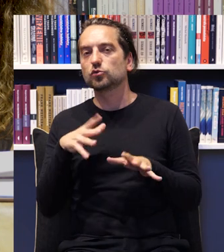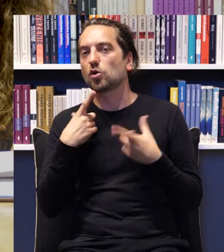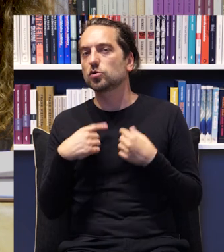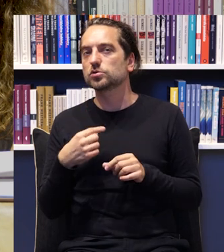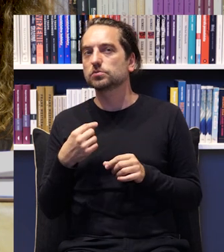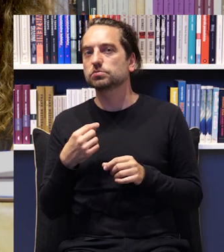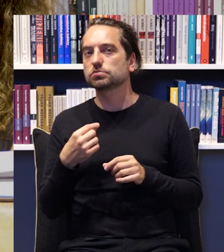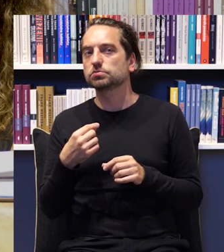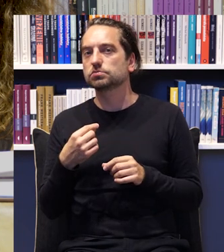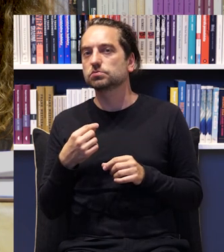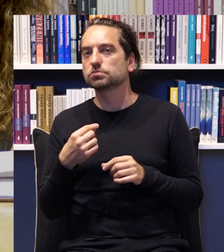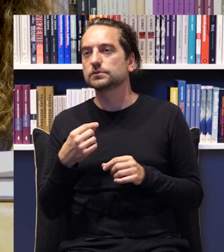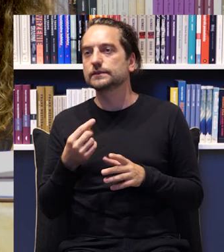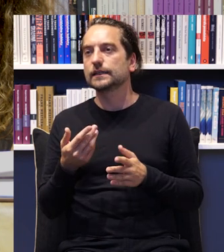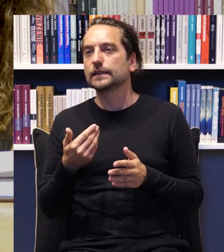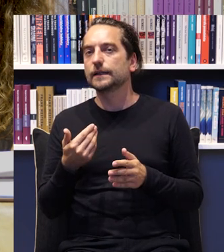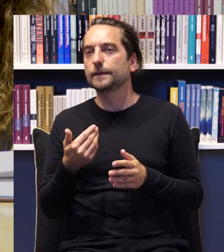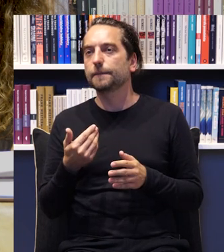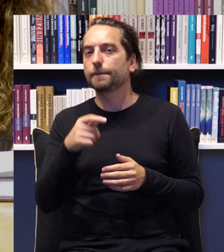dodaje lipstykowi